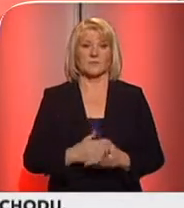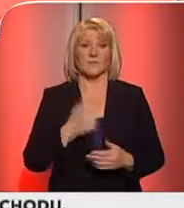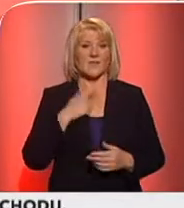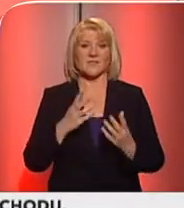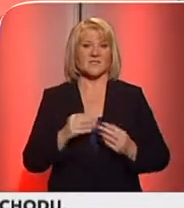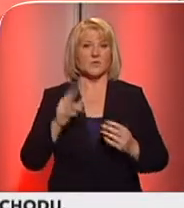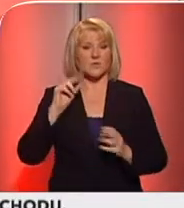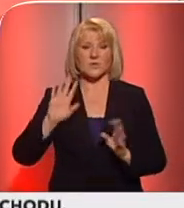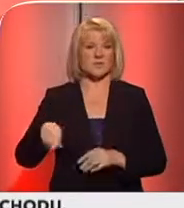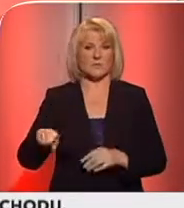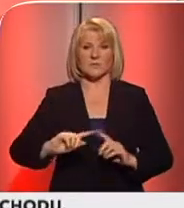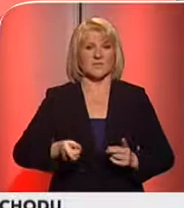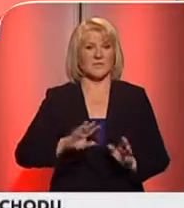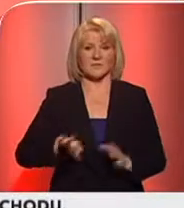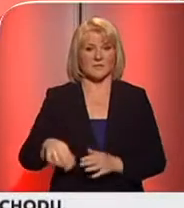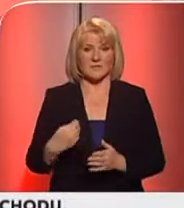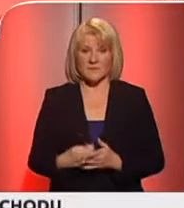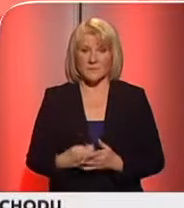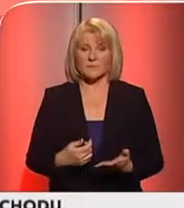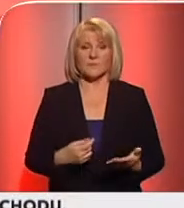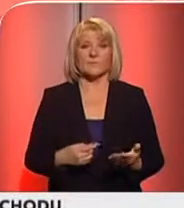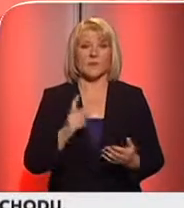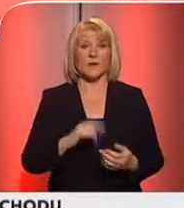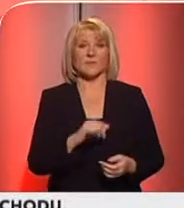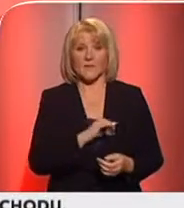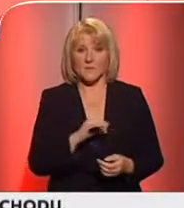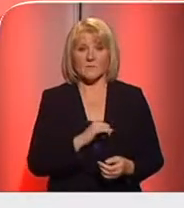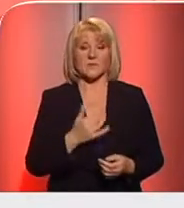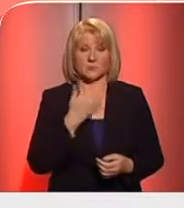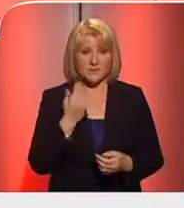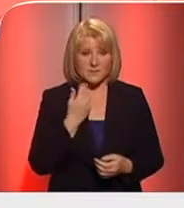Řecku, protože tam to bylo specifikum. Zajímavé je, že